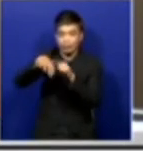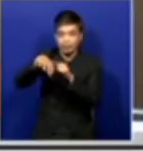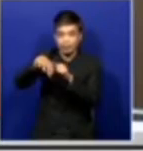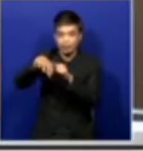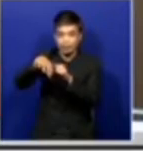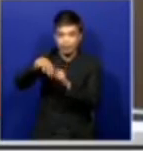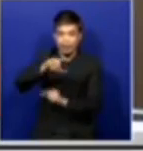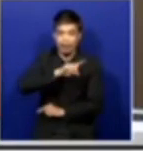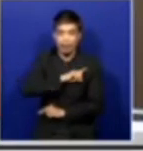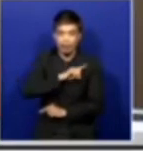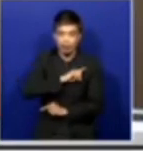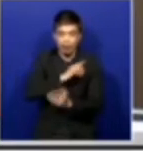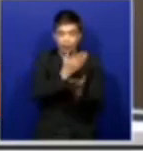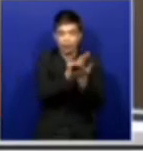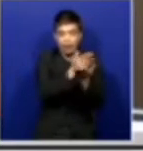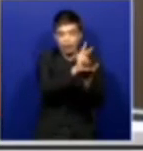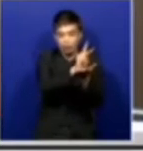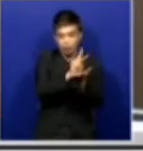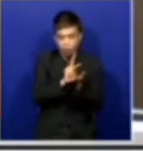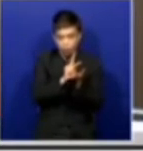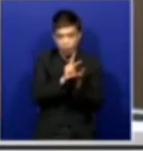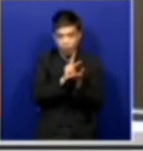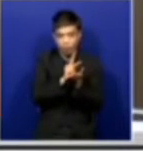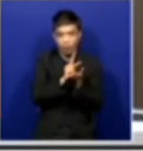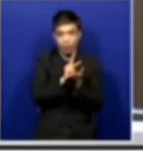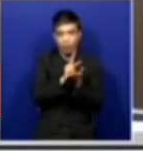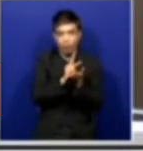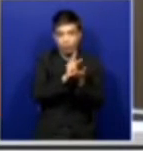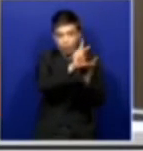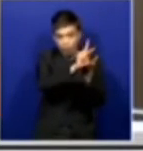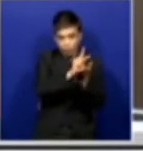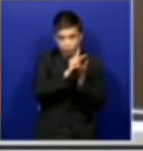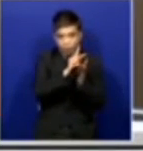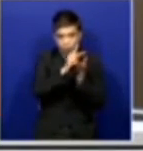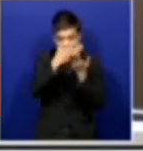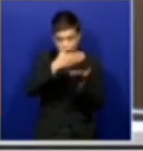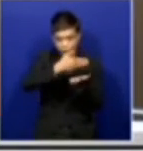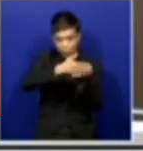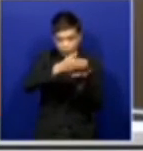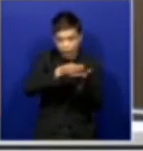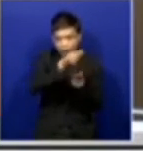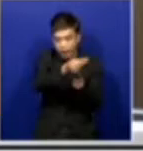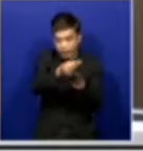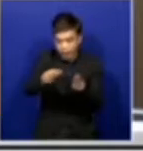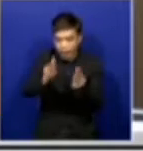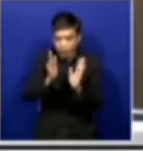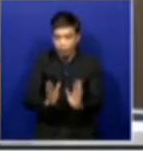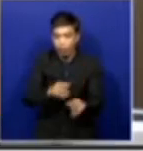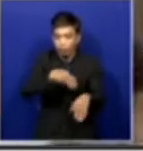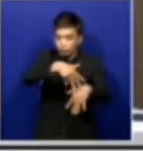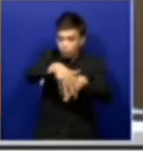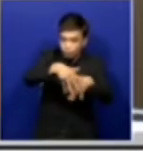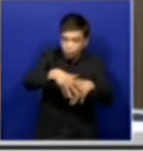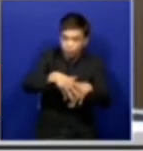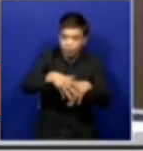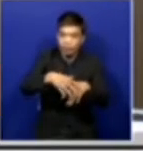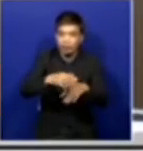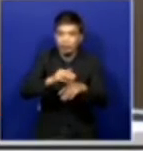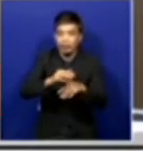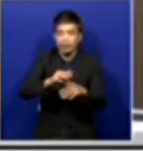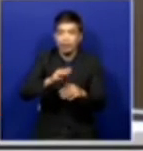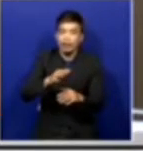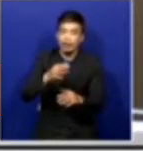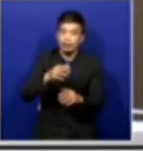มีสิทธิ์กู้เงินนะฮะมาชดเชยเยียวยาพี่น้องประชาชนไม่ว่าทางด้านเศรษฐกิจและสังคมนะฮะหรือทางด้านสาธารณสุ